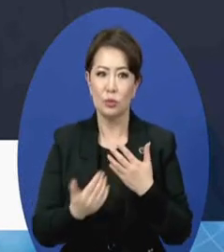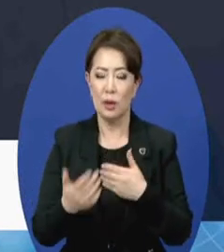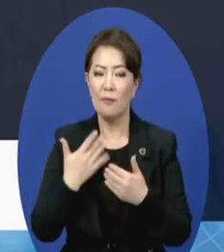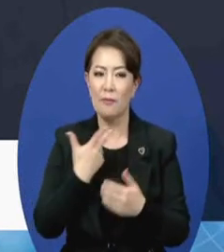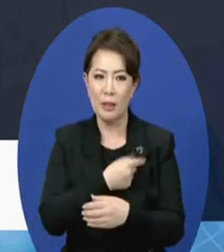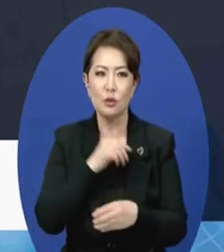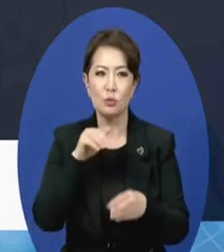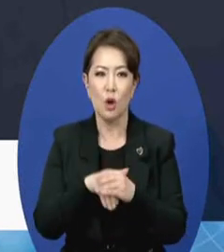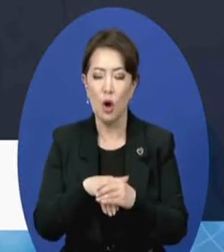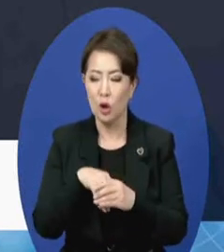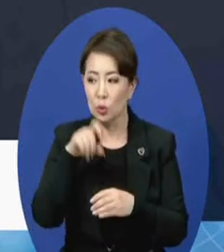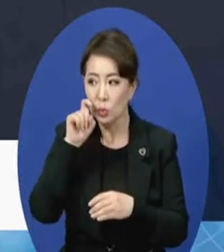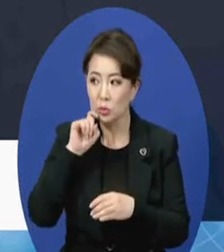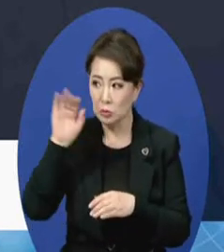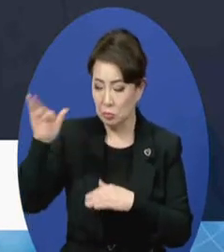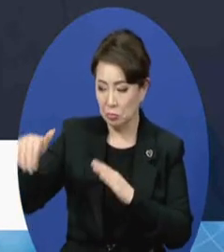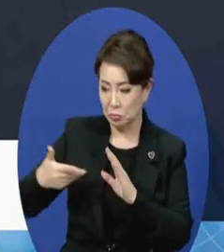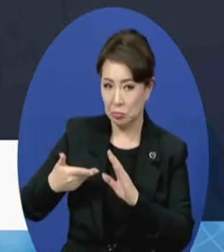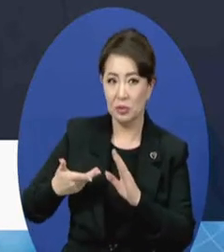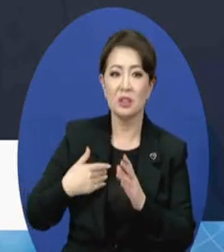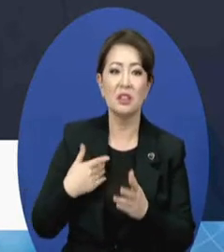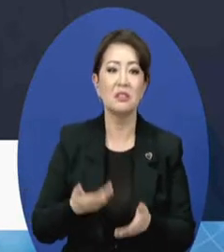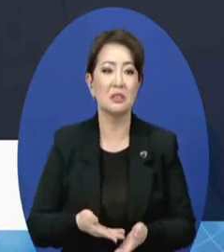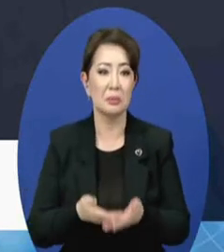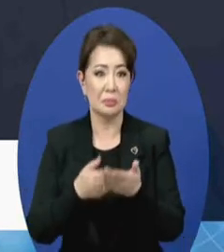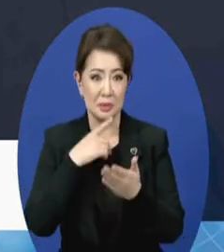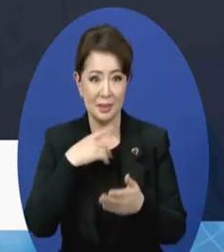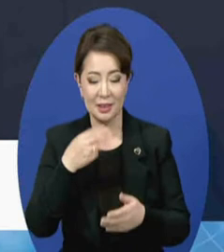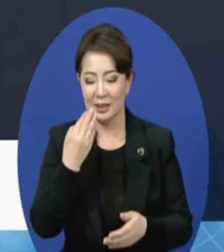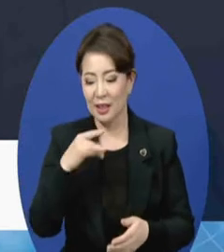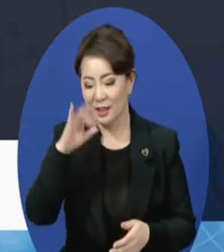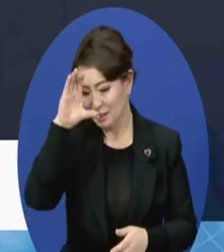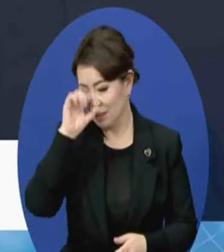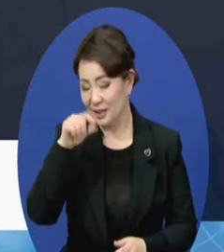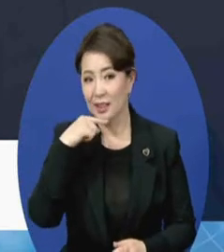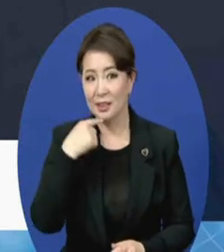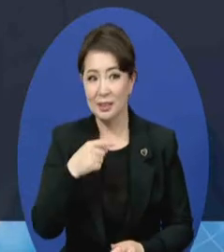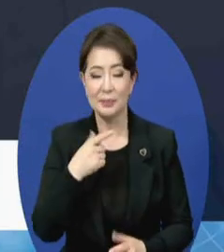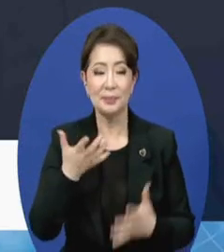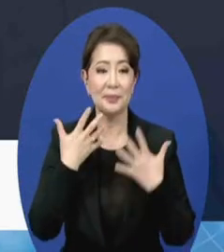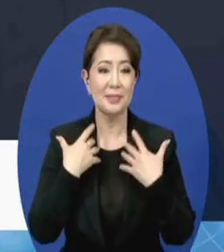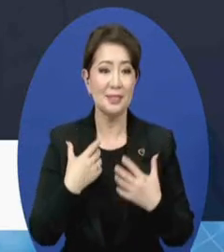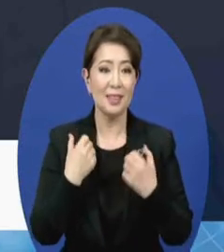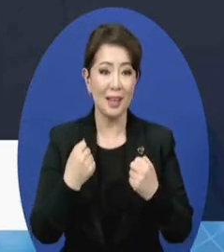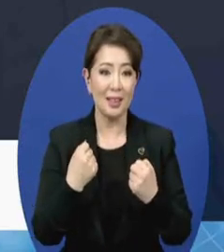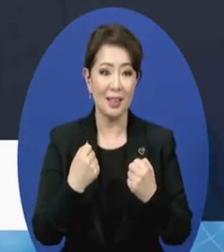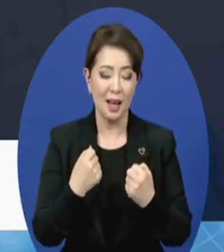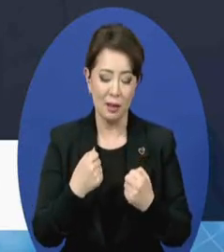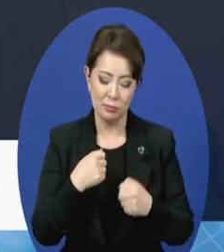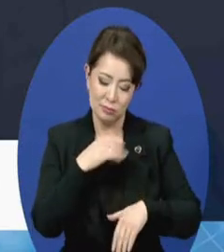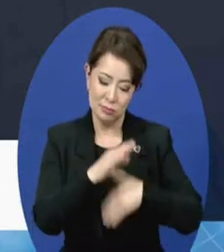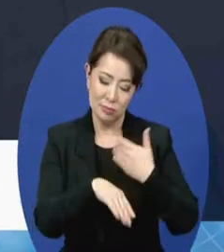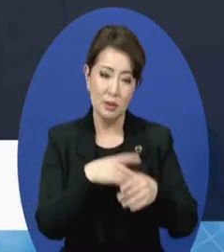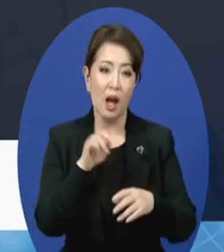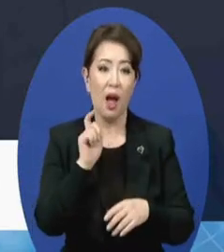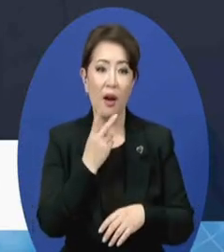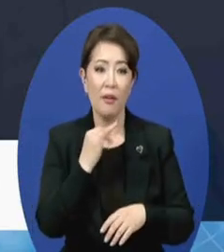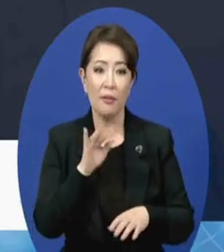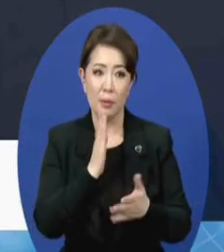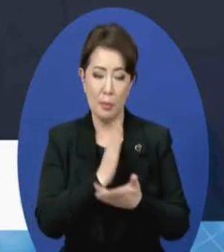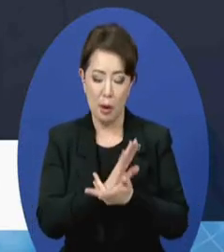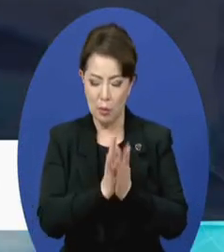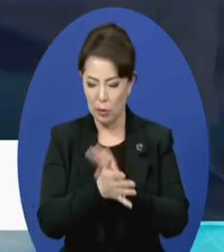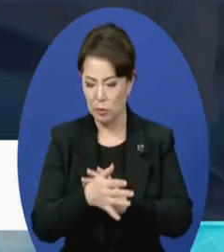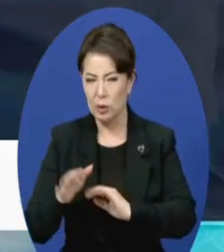гаргасныг бүх талаар дэмжиж байгаа гэдгээ шадар сайд мэдгдсэн байна. Дархлаа жуулт хэвийн үргэлжилж байгаа хэдий ч коронавирусны тархалт ойрын